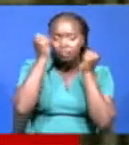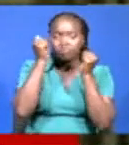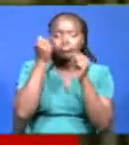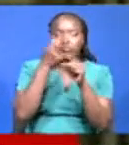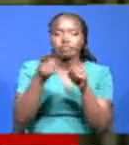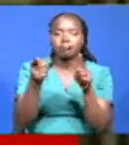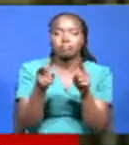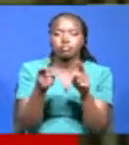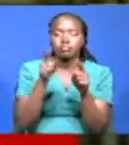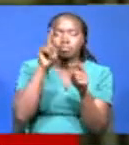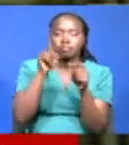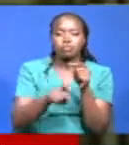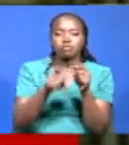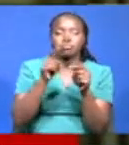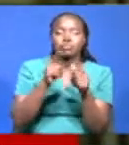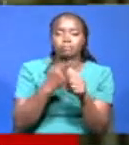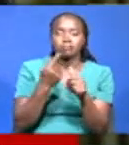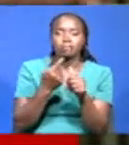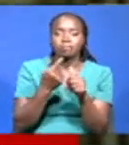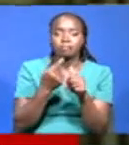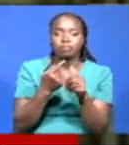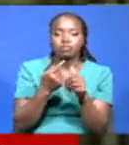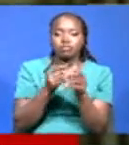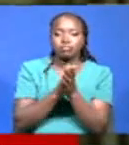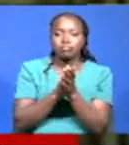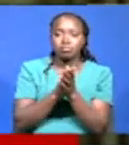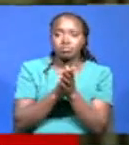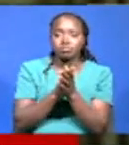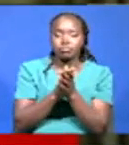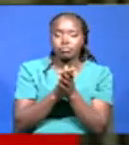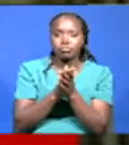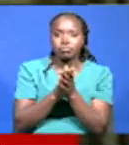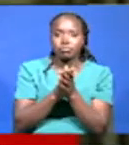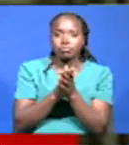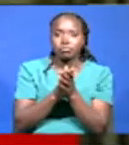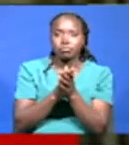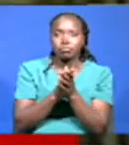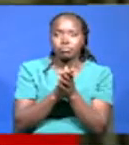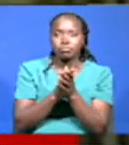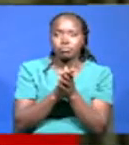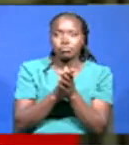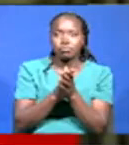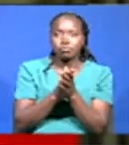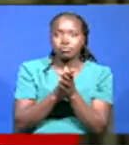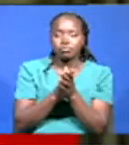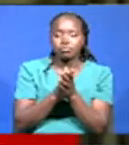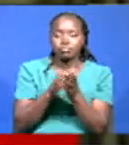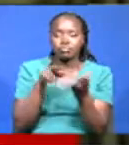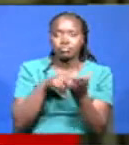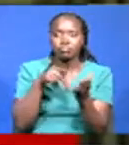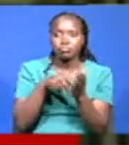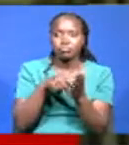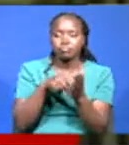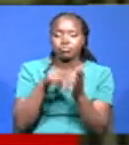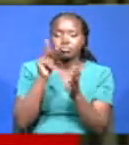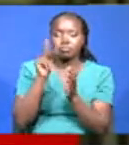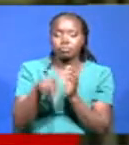lazima kwanza wapitie kama wale wengine kupitia huu mradi wa